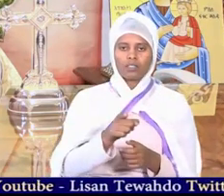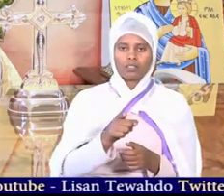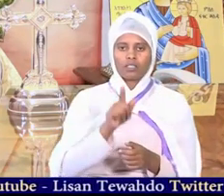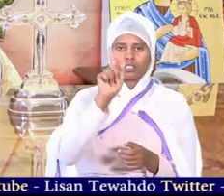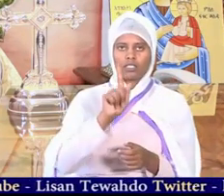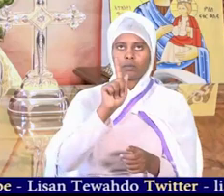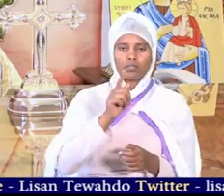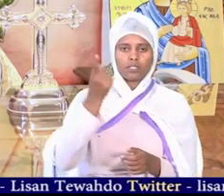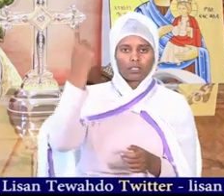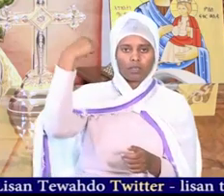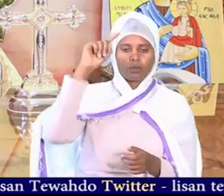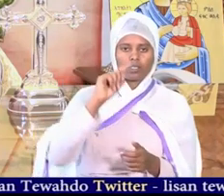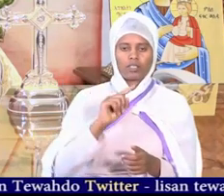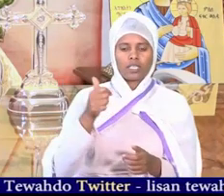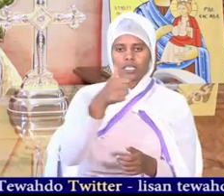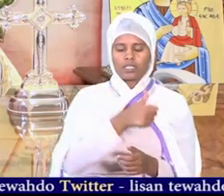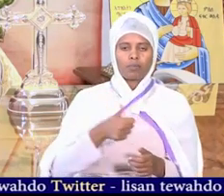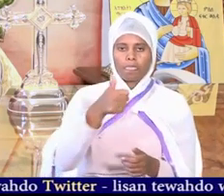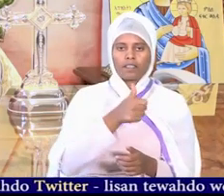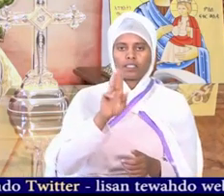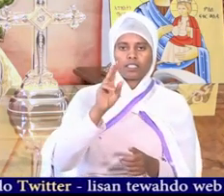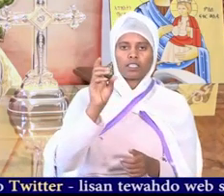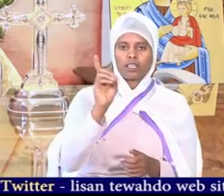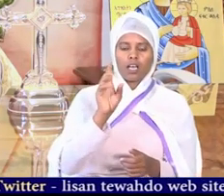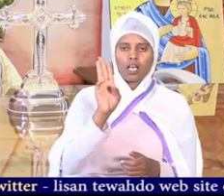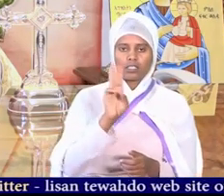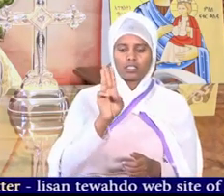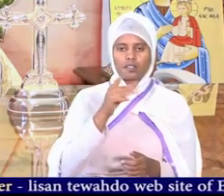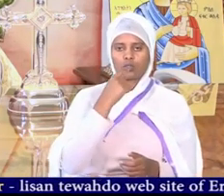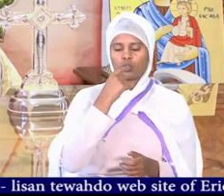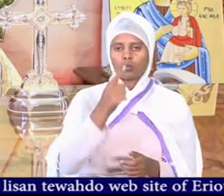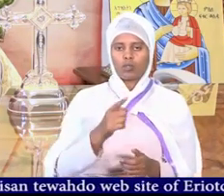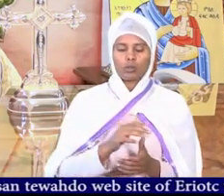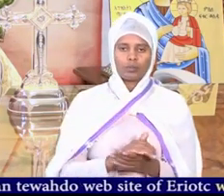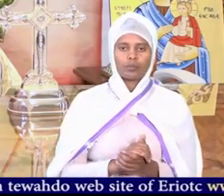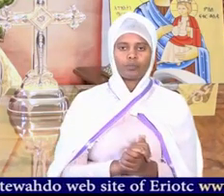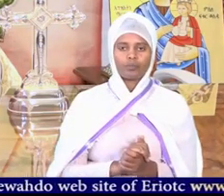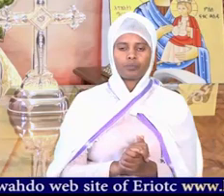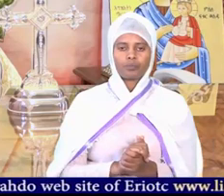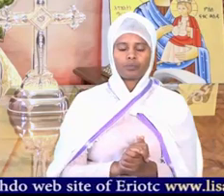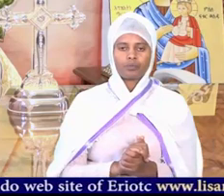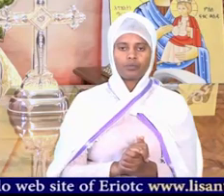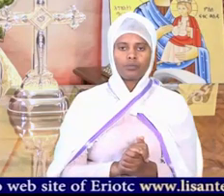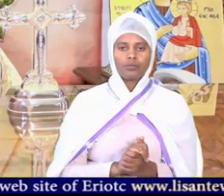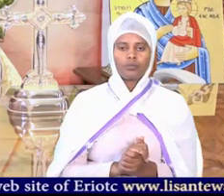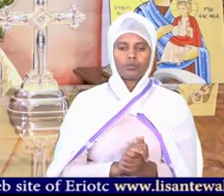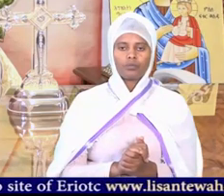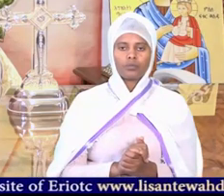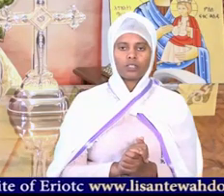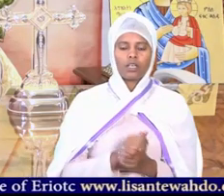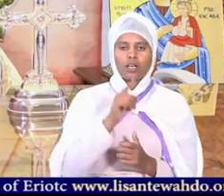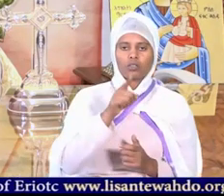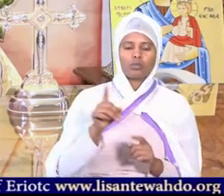ناتي نبي إجزيابير إسايياس تهابا هدات مئرة إسكي هلف مقاتو لإجزيابير